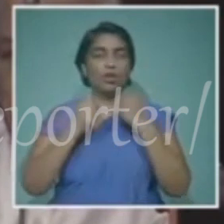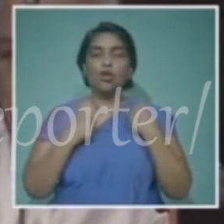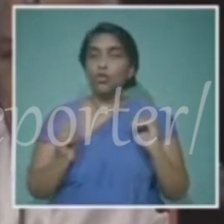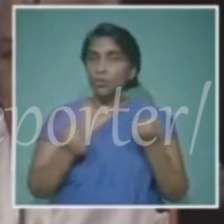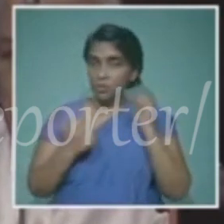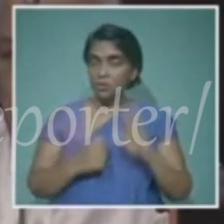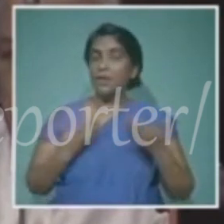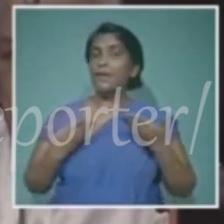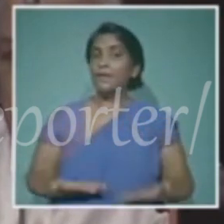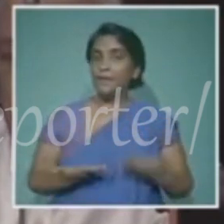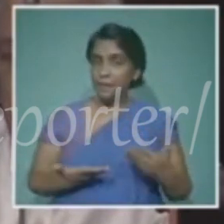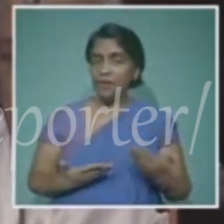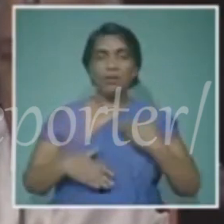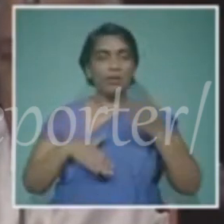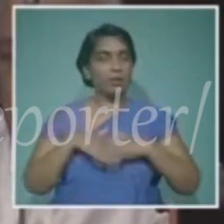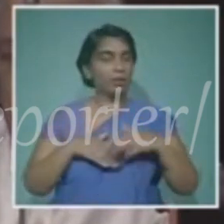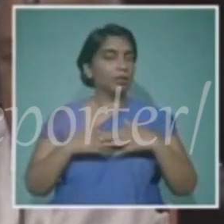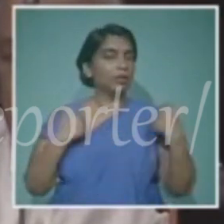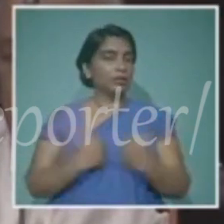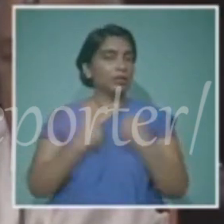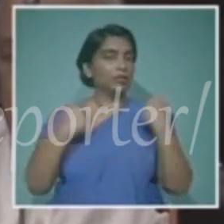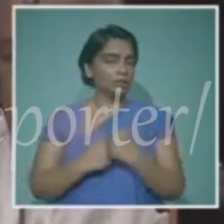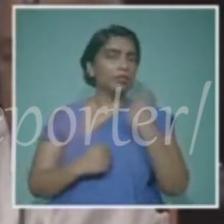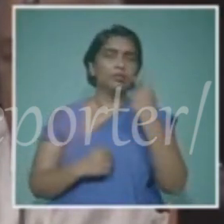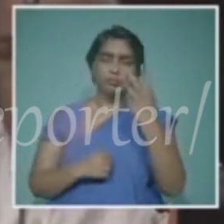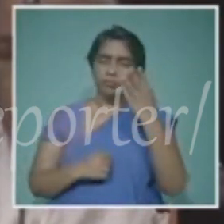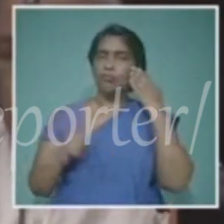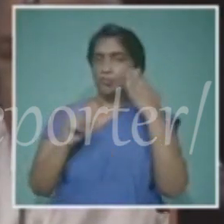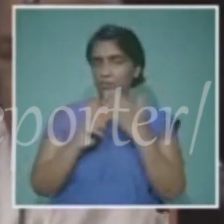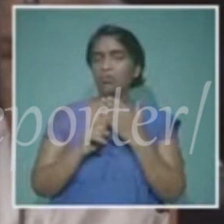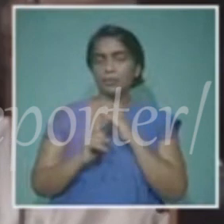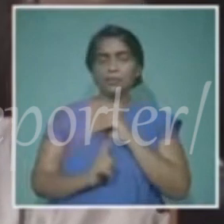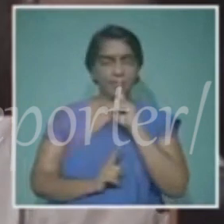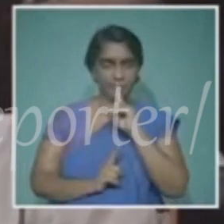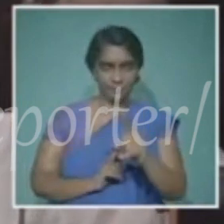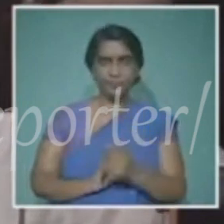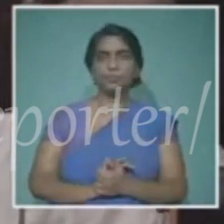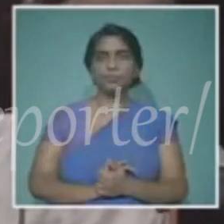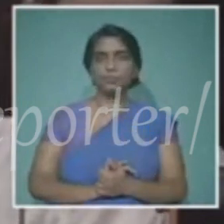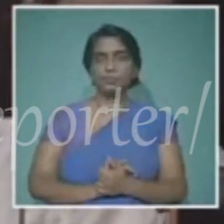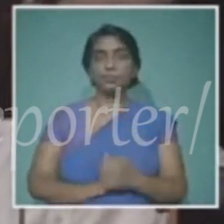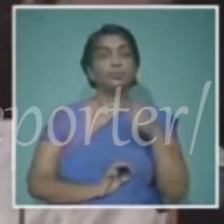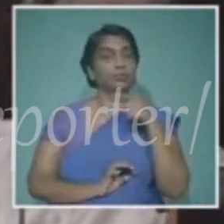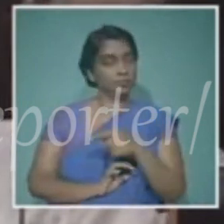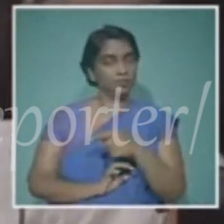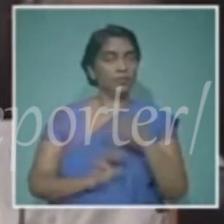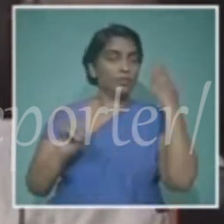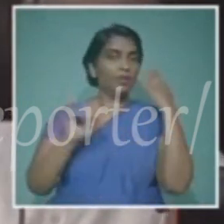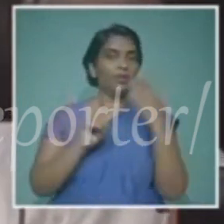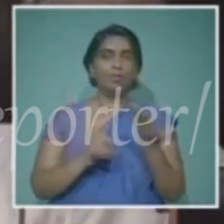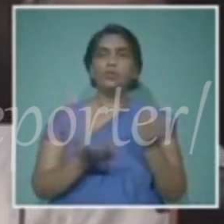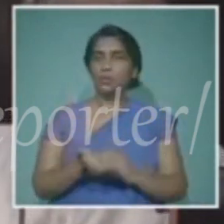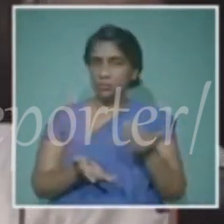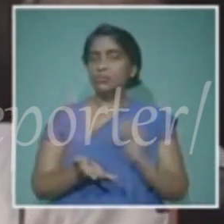වෑයමේදී වර්තමානයේ අප මුහුණ දෙන අභියෝග කීපයක් පිළිබඳවත් මම ඔබේ අවධානය යොමු කරන්නට කැමතියි. මේ ගැනත් මම විටින්